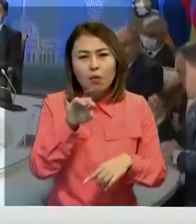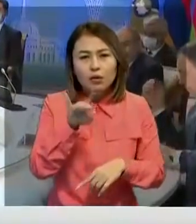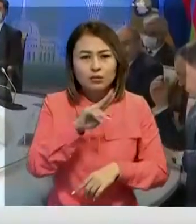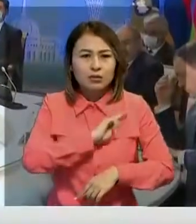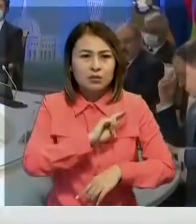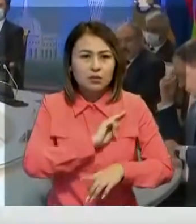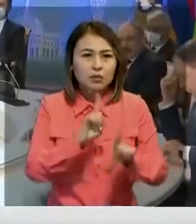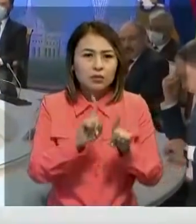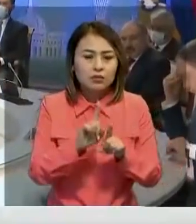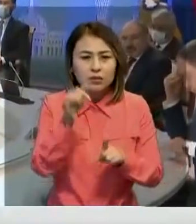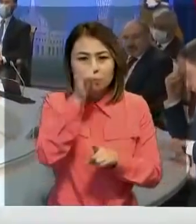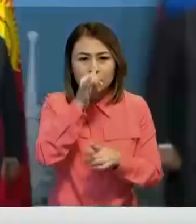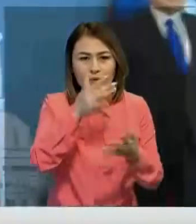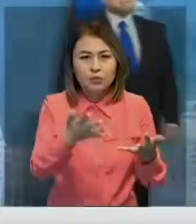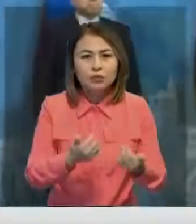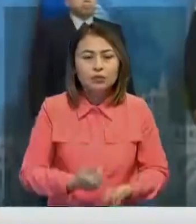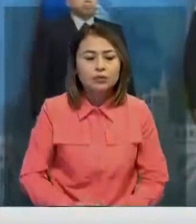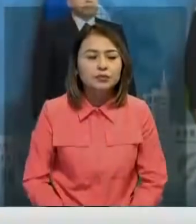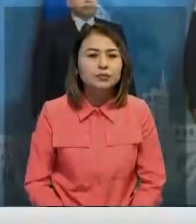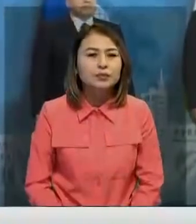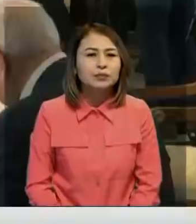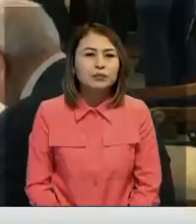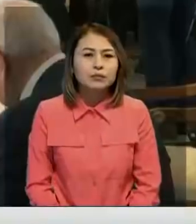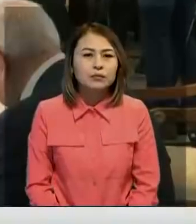қызметке де қол жеткізе алмай отыр.